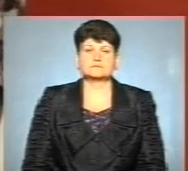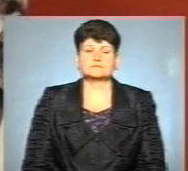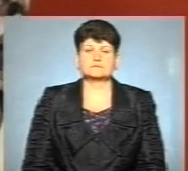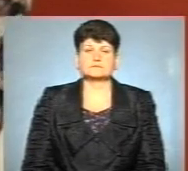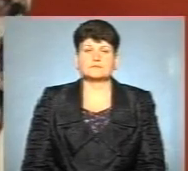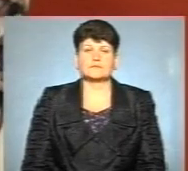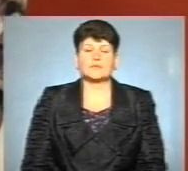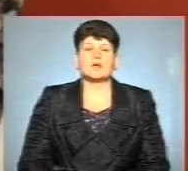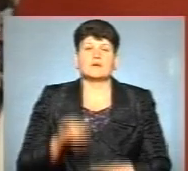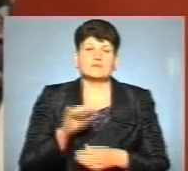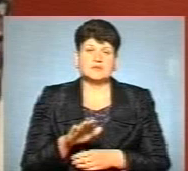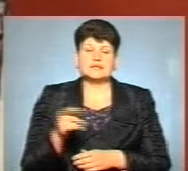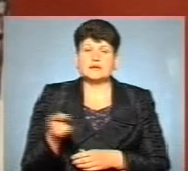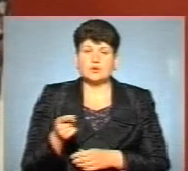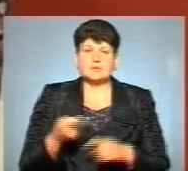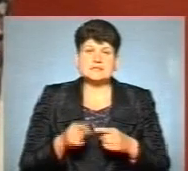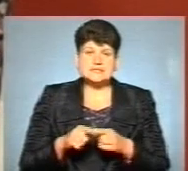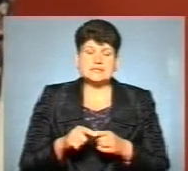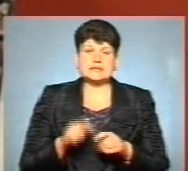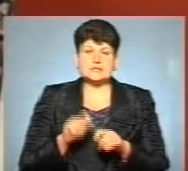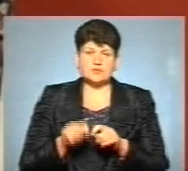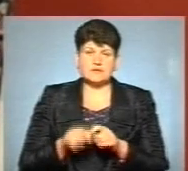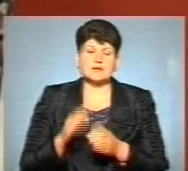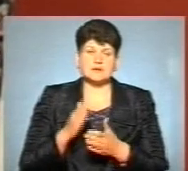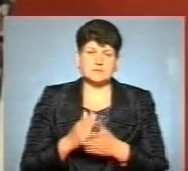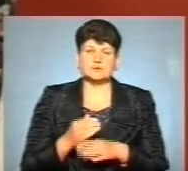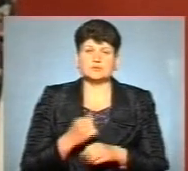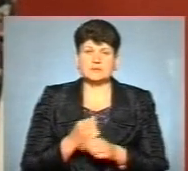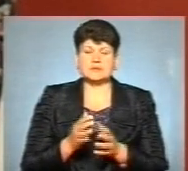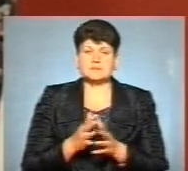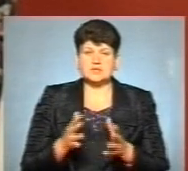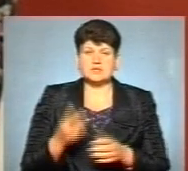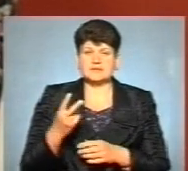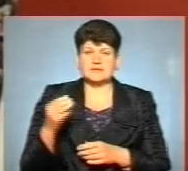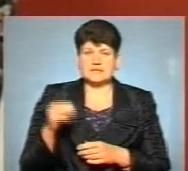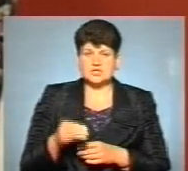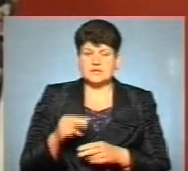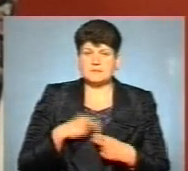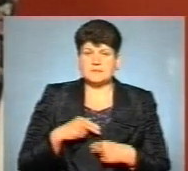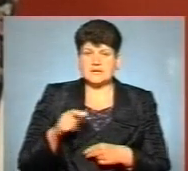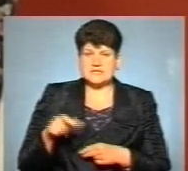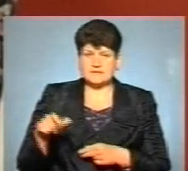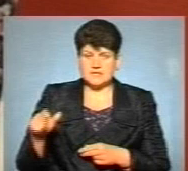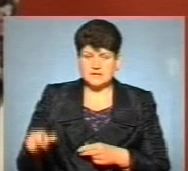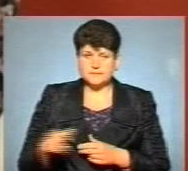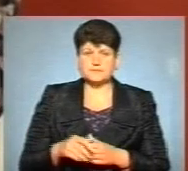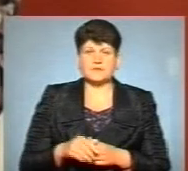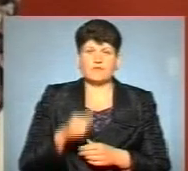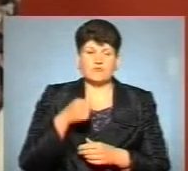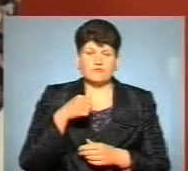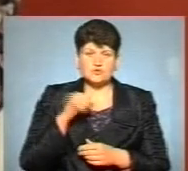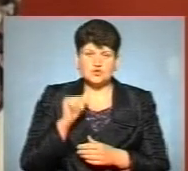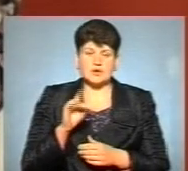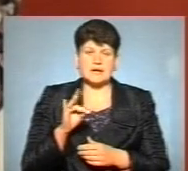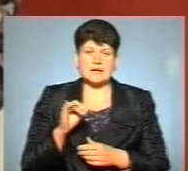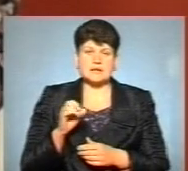Власне, в Тернополі такі тестування мають прийти для трохи більше 2000 працівників дитсадків. І вчора ресурс